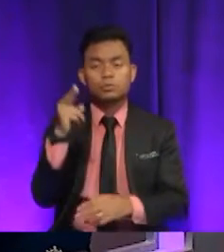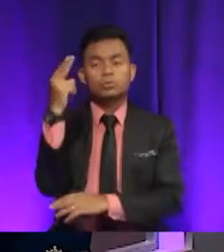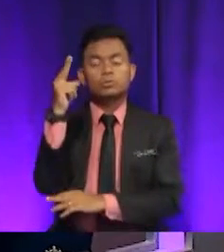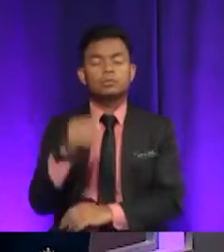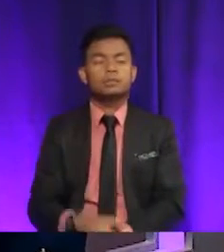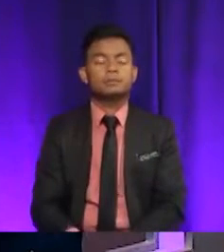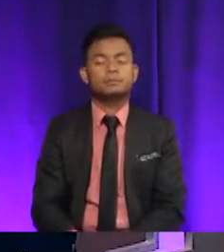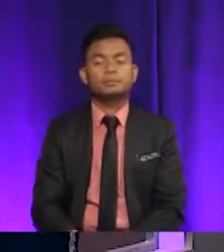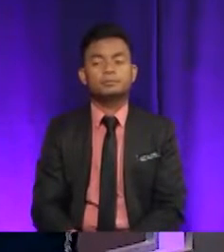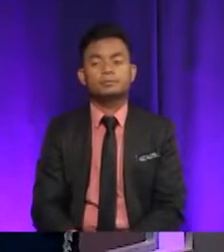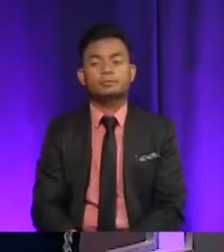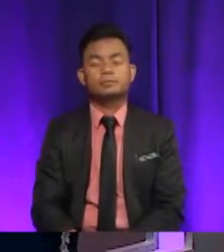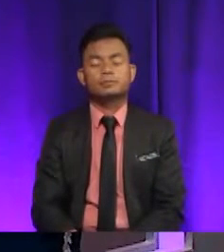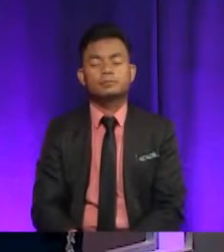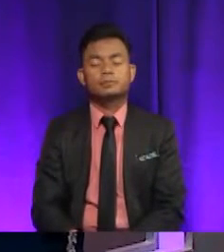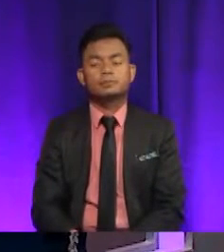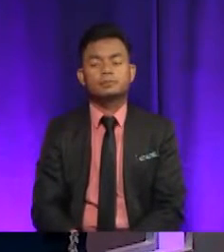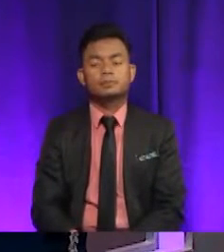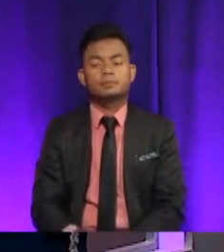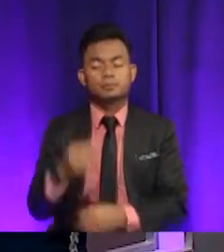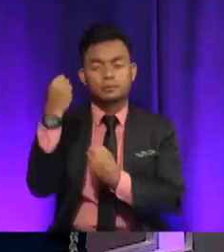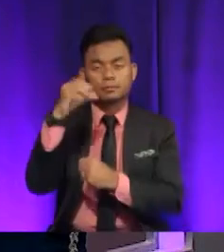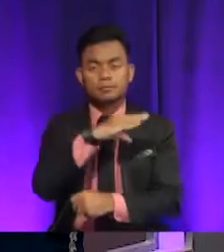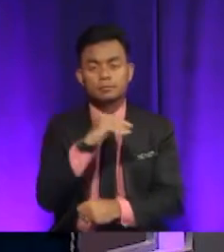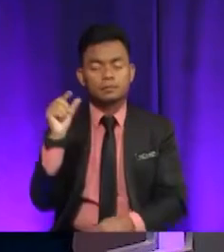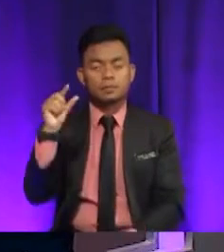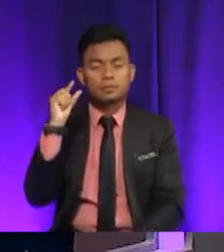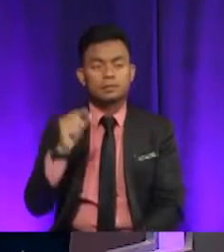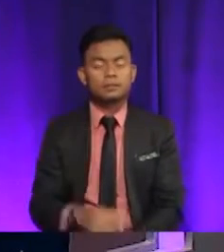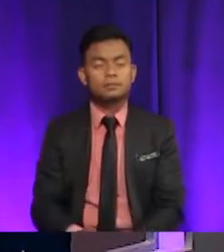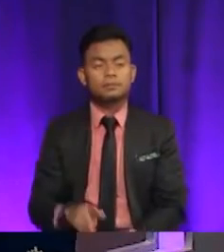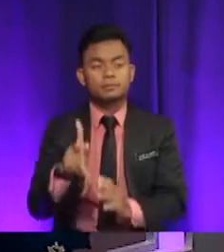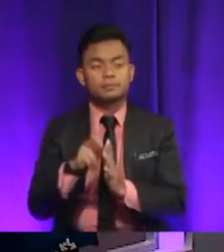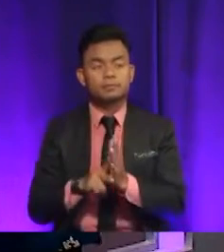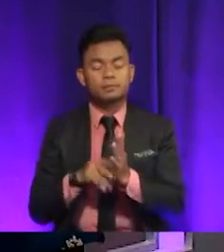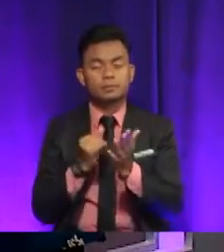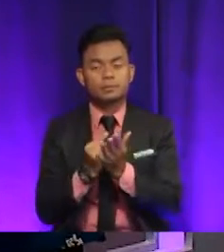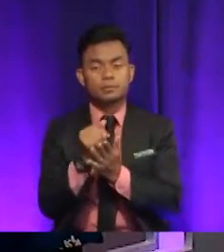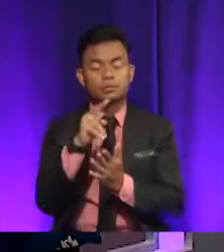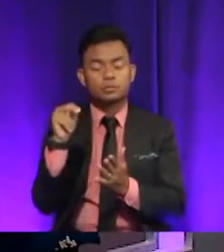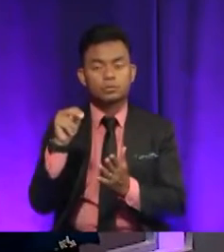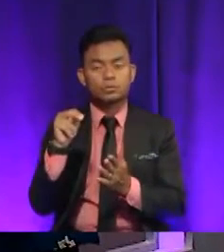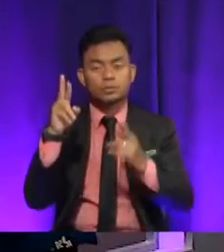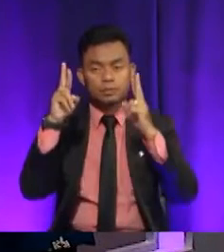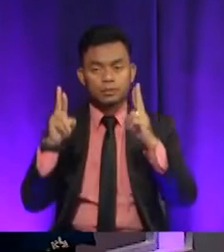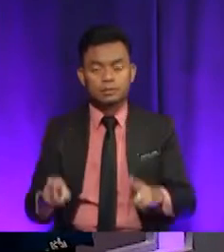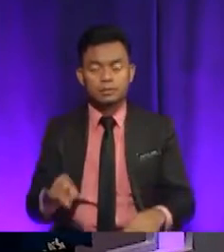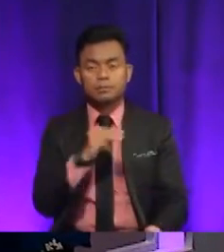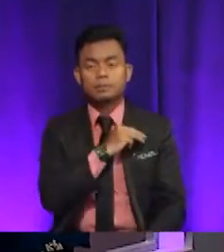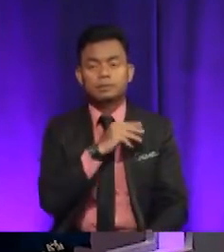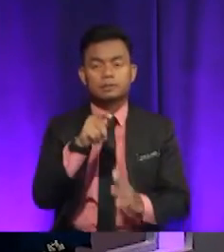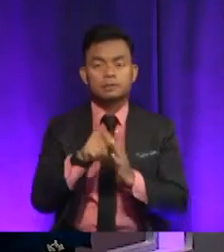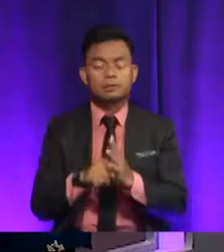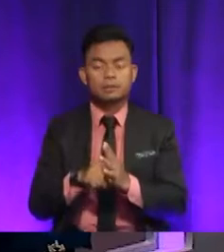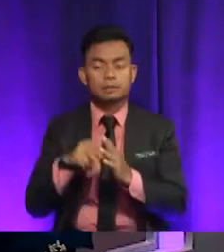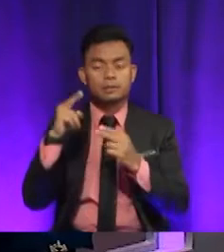gigih dan gigih di situ kemudian yang seterusnya ialah kejujuran rakyat menteri terhadap Raja Oke jadi tiga